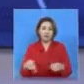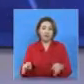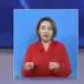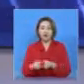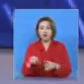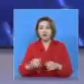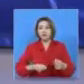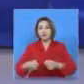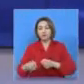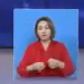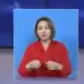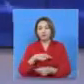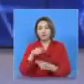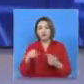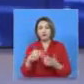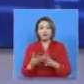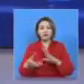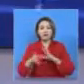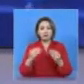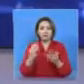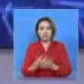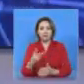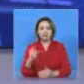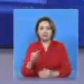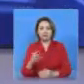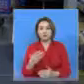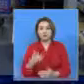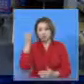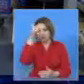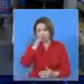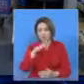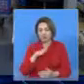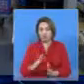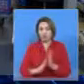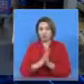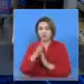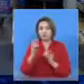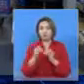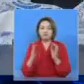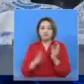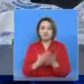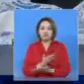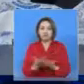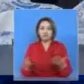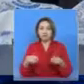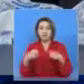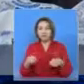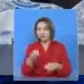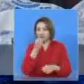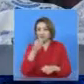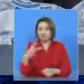областного управления предпринимательства, по итогам первого квартала текущего года рост на 19 наименований продуктов